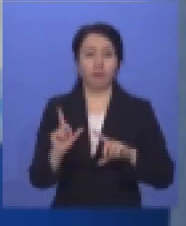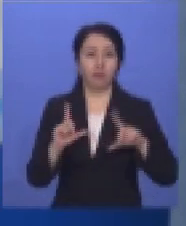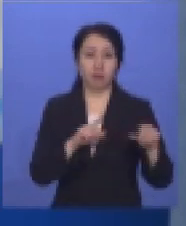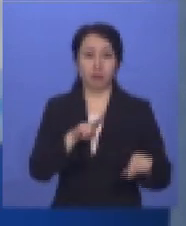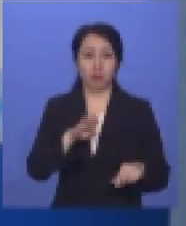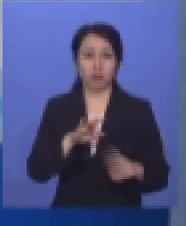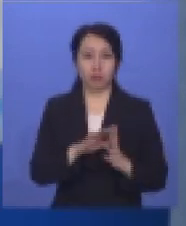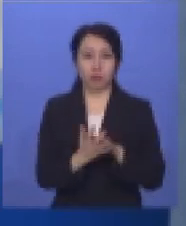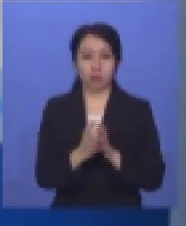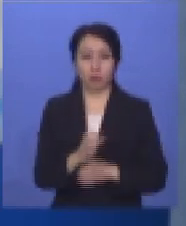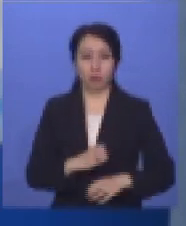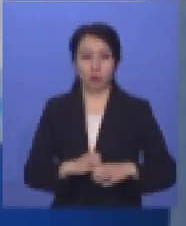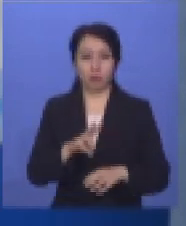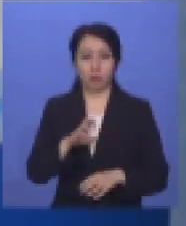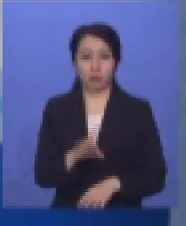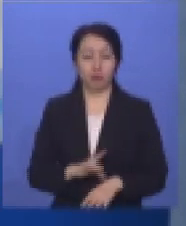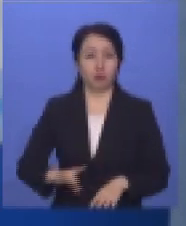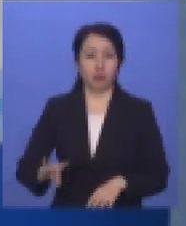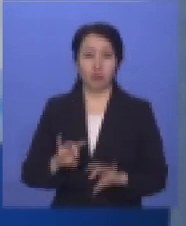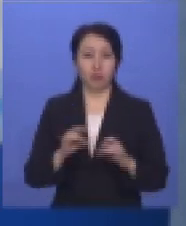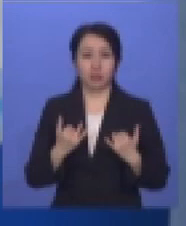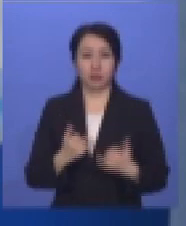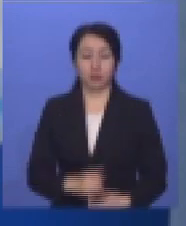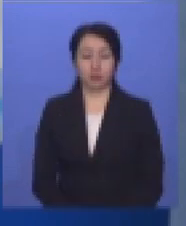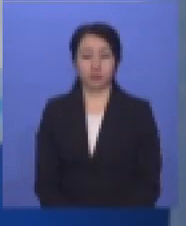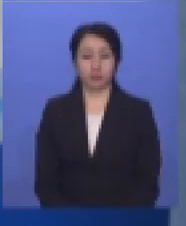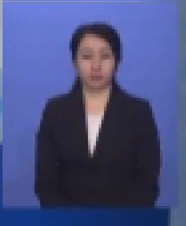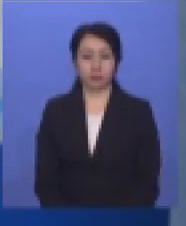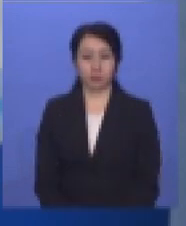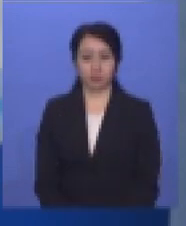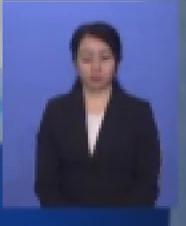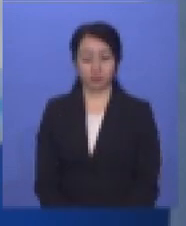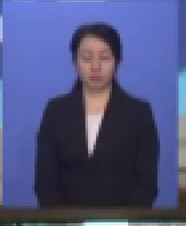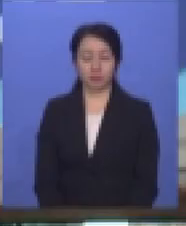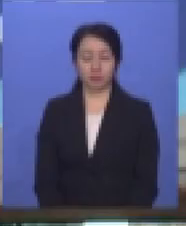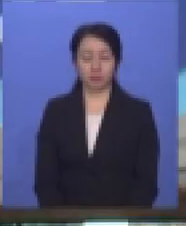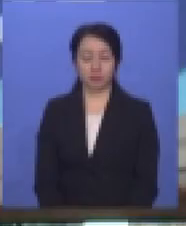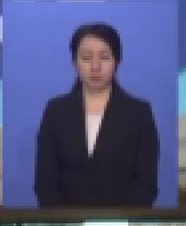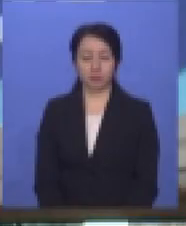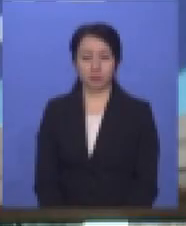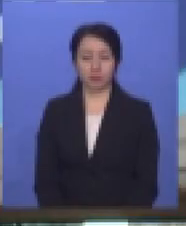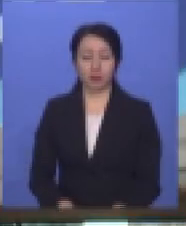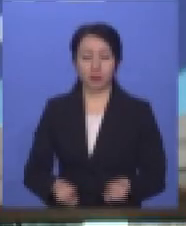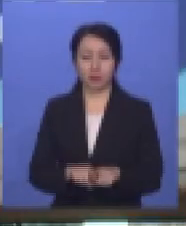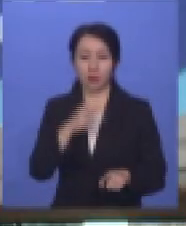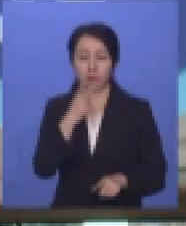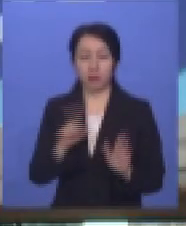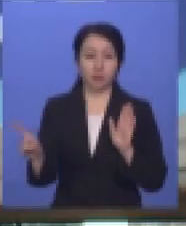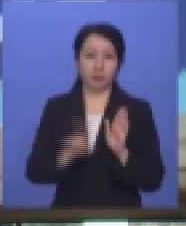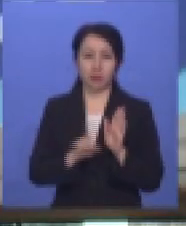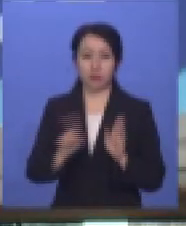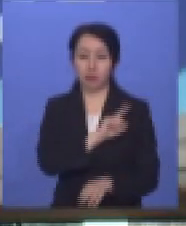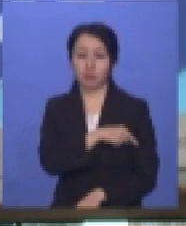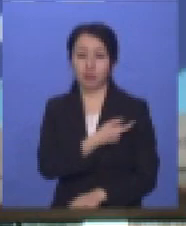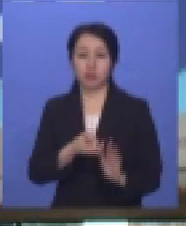таких выездов в Афонькинском сельском округе Мамлютского района, расскажет Адилия Кушекова. Так выглядит передвижной